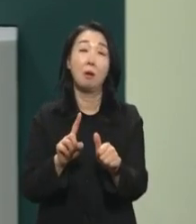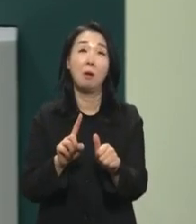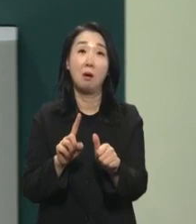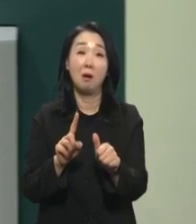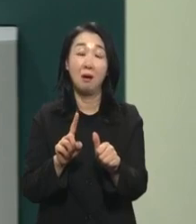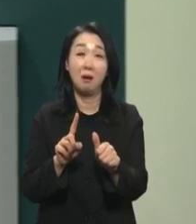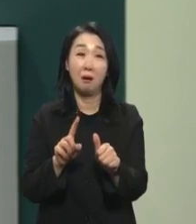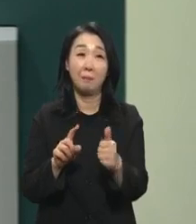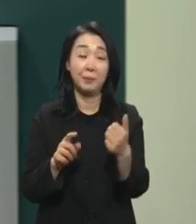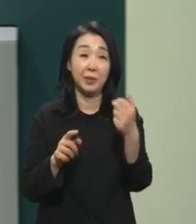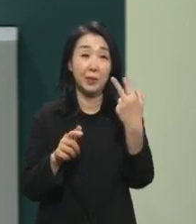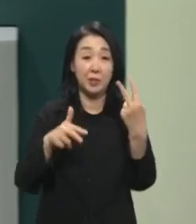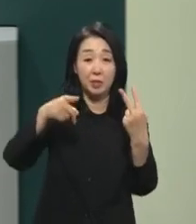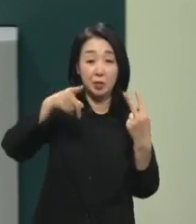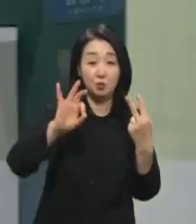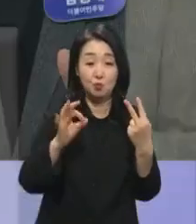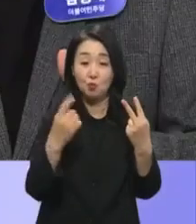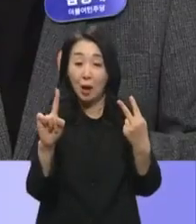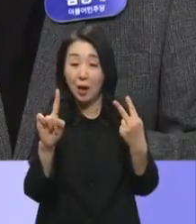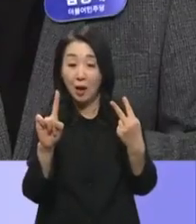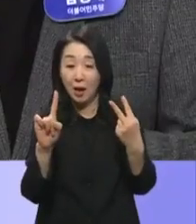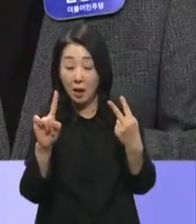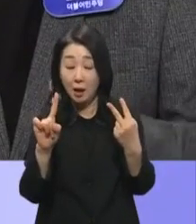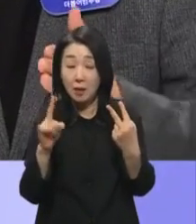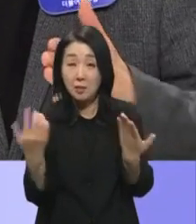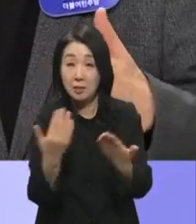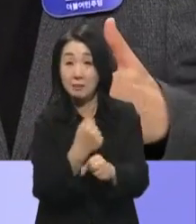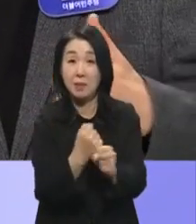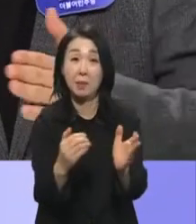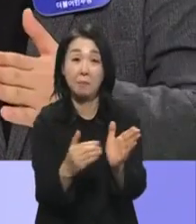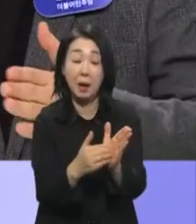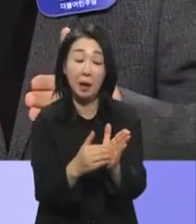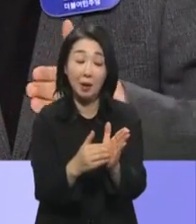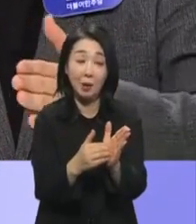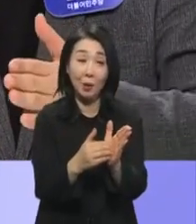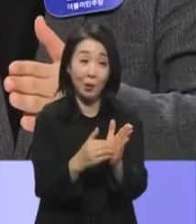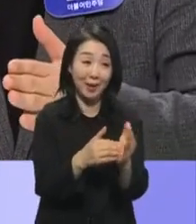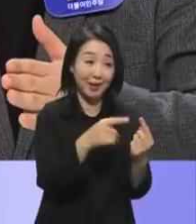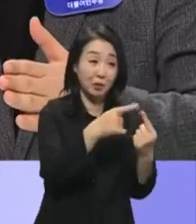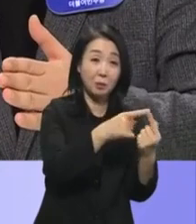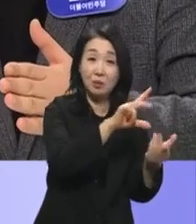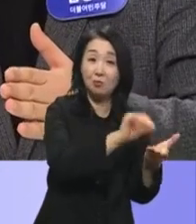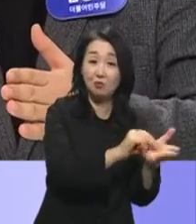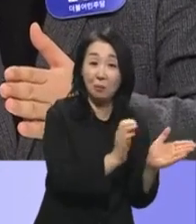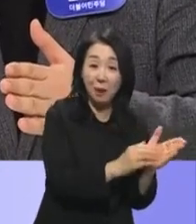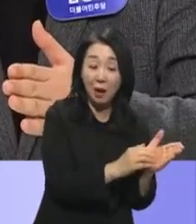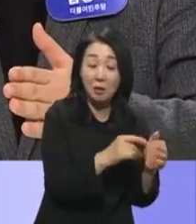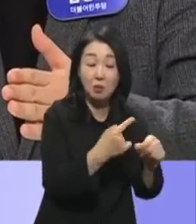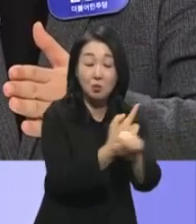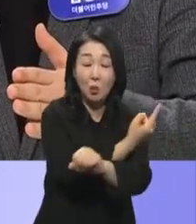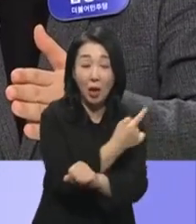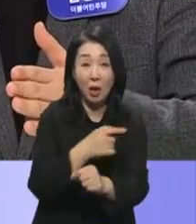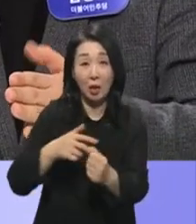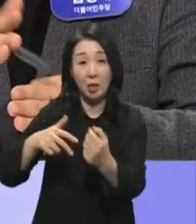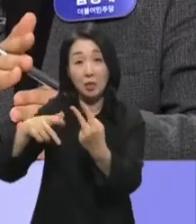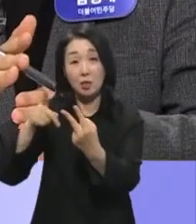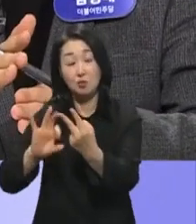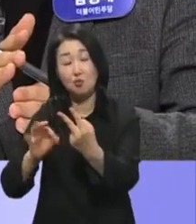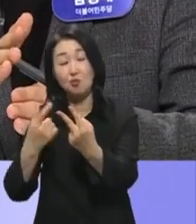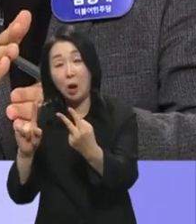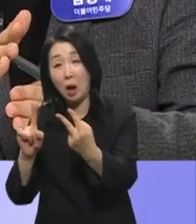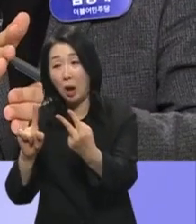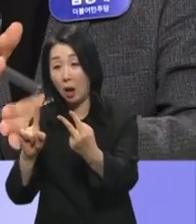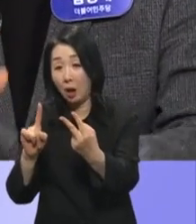되어 있거든요 근데 이번에 진짜 문제는 뭐냐면은 앞에 1선에서 문제가 생겼다고 해서이 왜 이중화 작업이 되어 있는게 작동하지